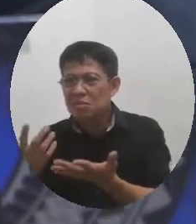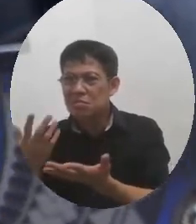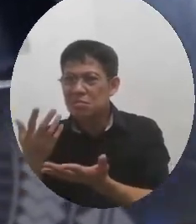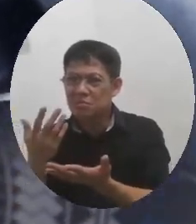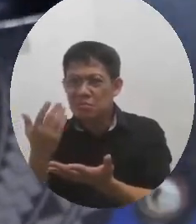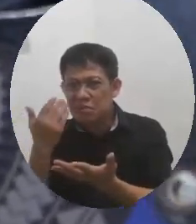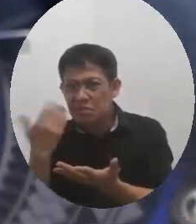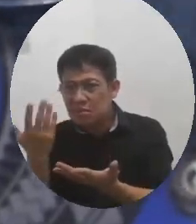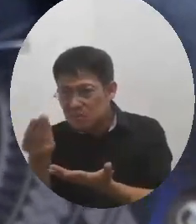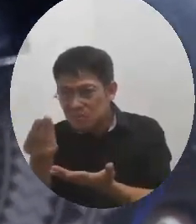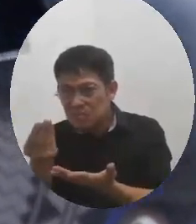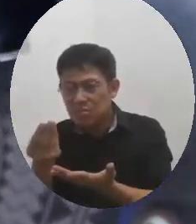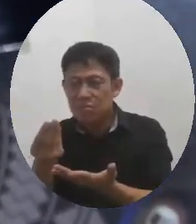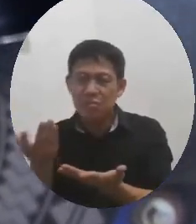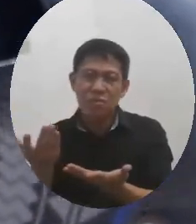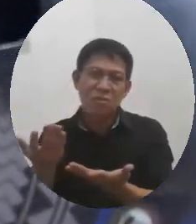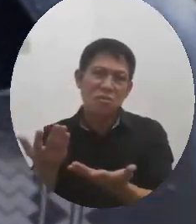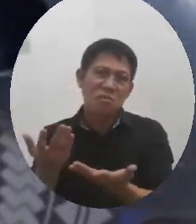nakakapag-therapy siya.